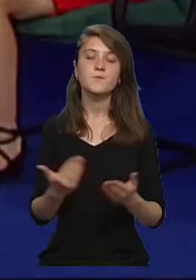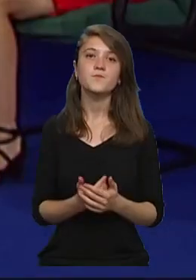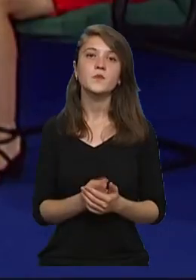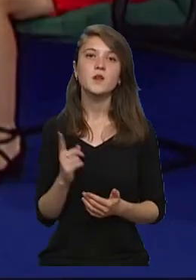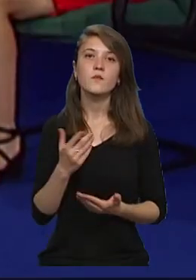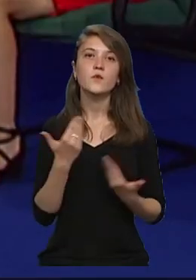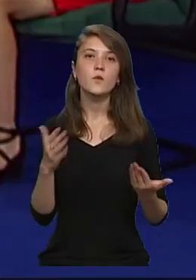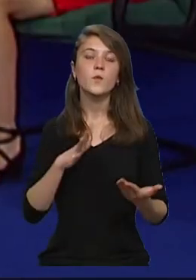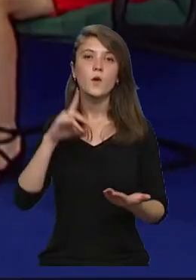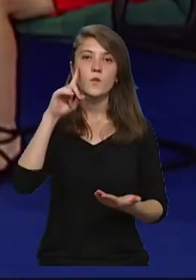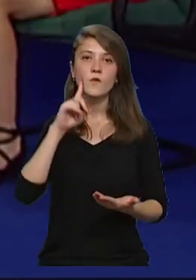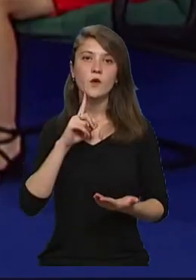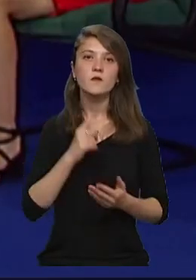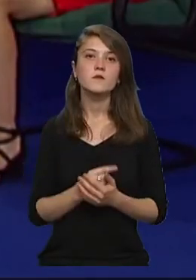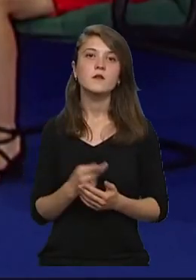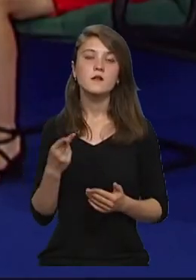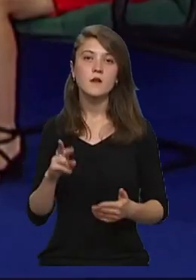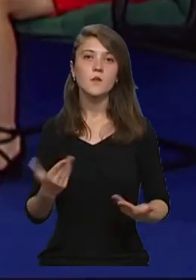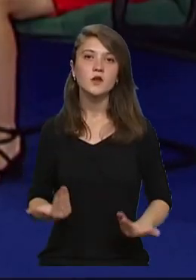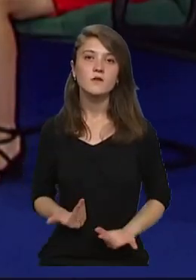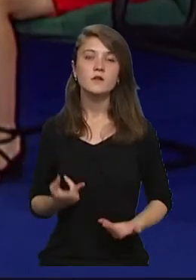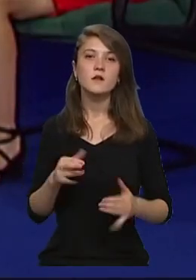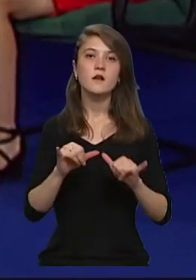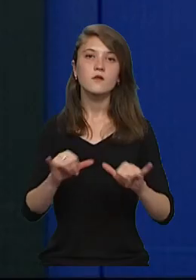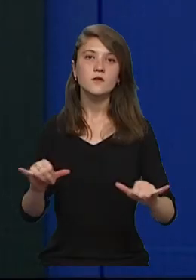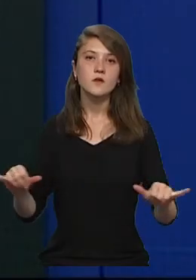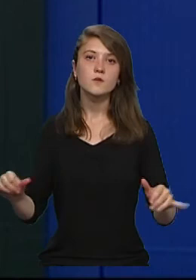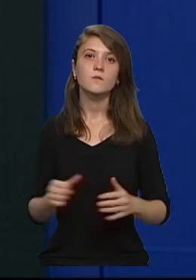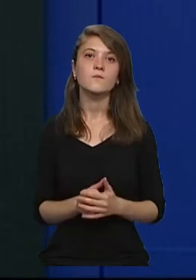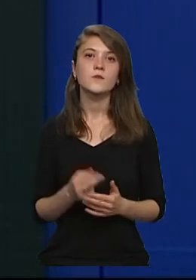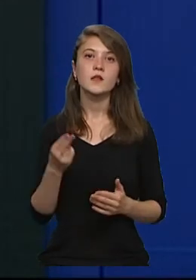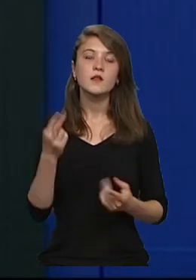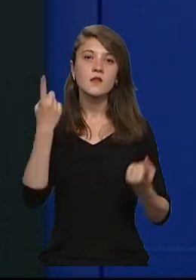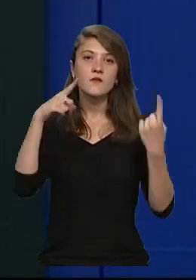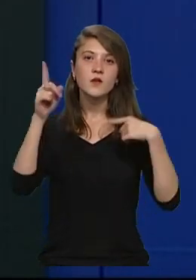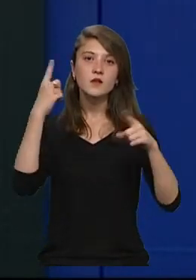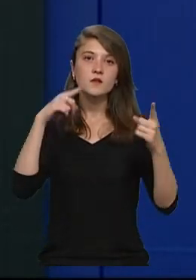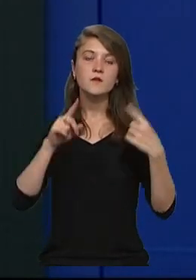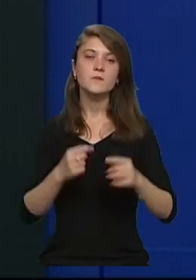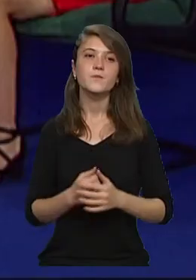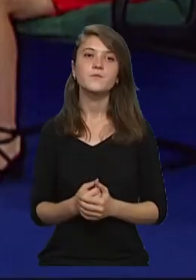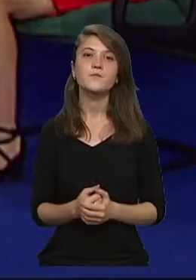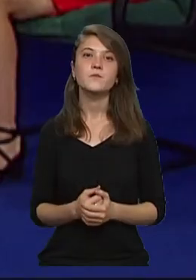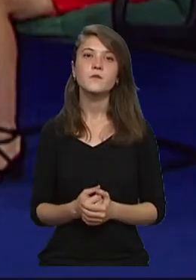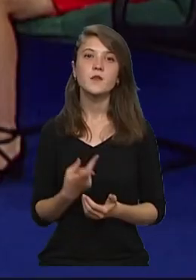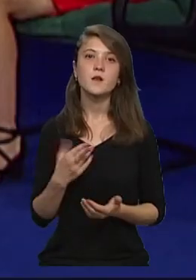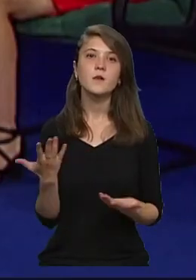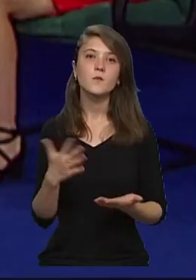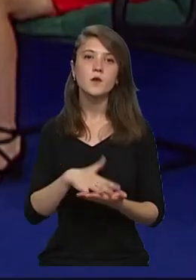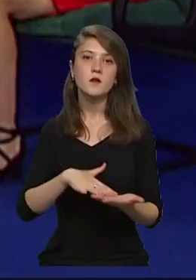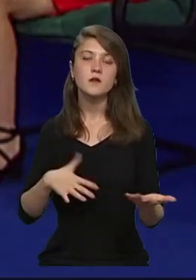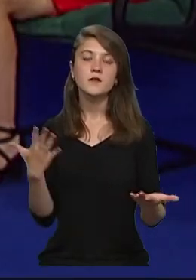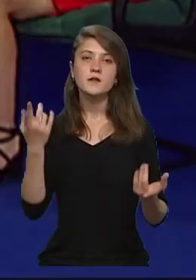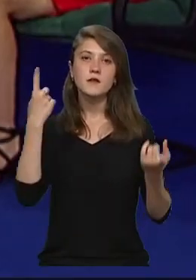воно було комфортне, щоб для проживання, для розвитку, для творіння, для подачі якихось